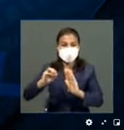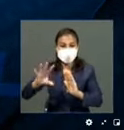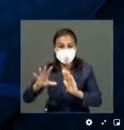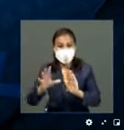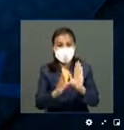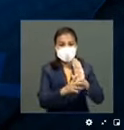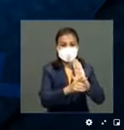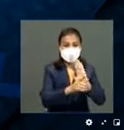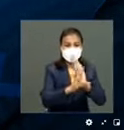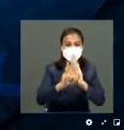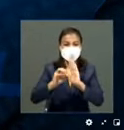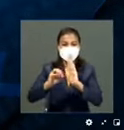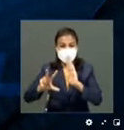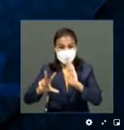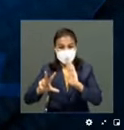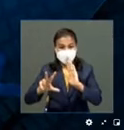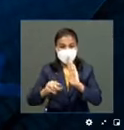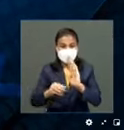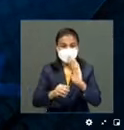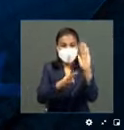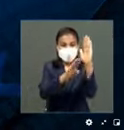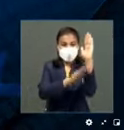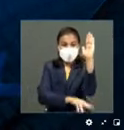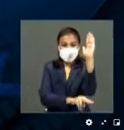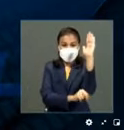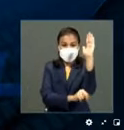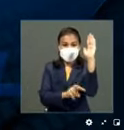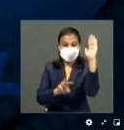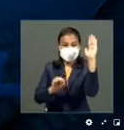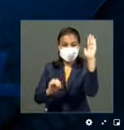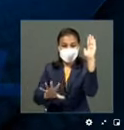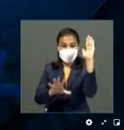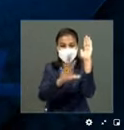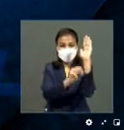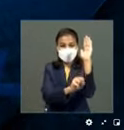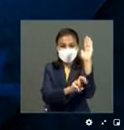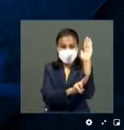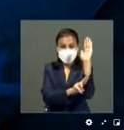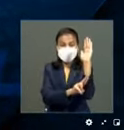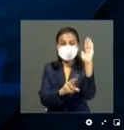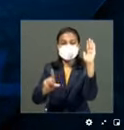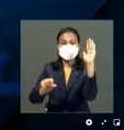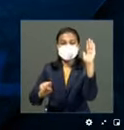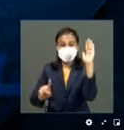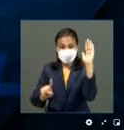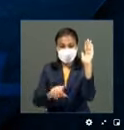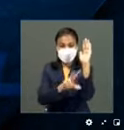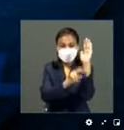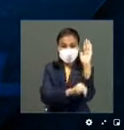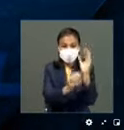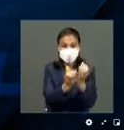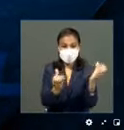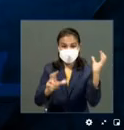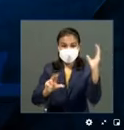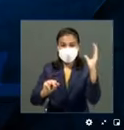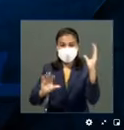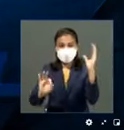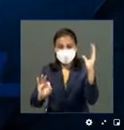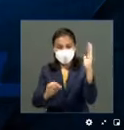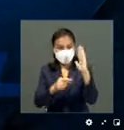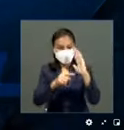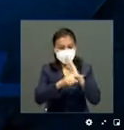รี63ระนอง45สุราษฎร์ธานี41นครศรีธรรมราช39และ